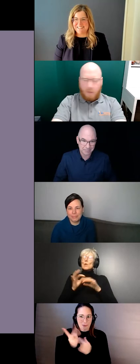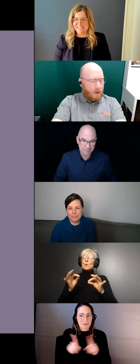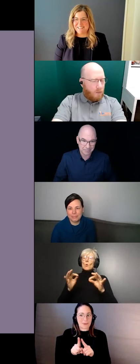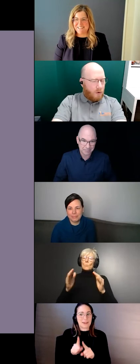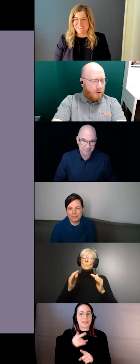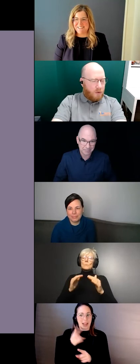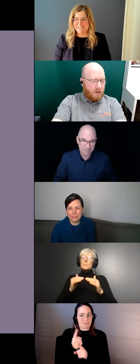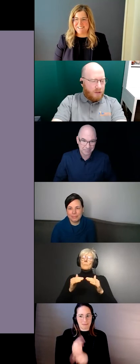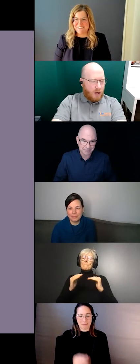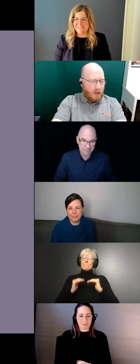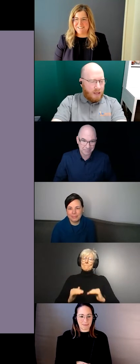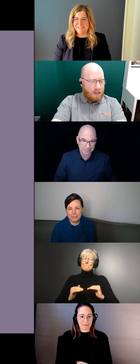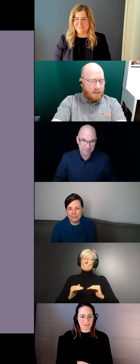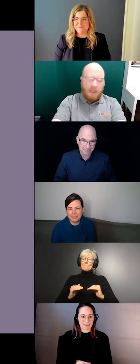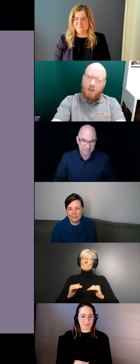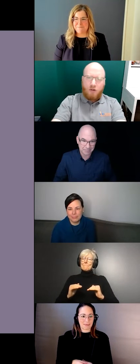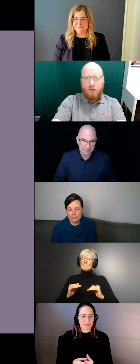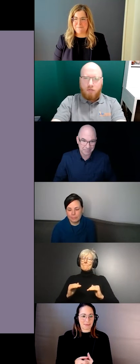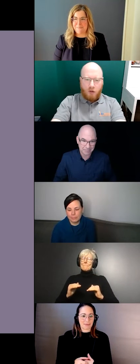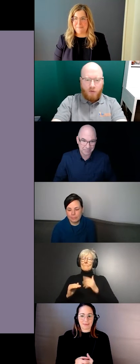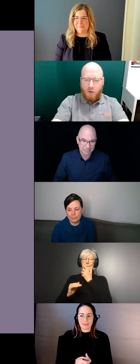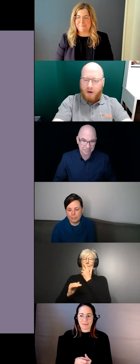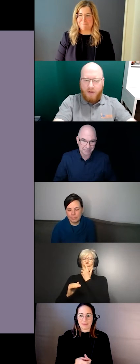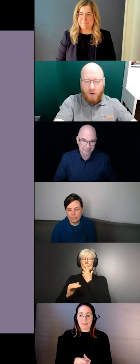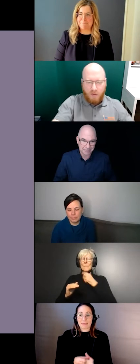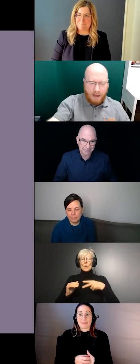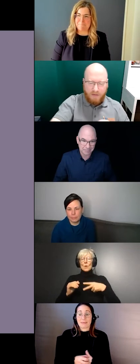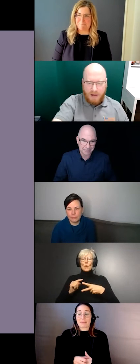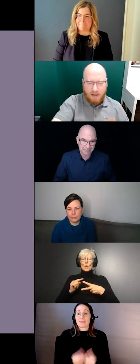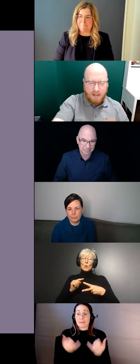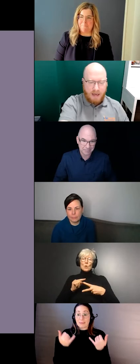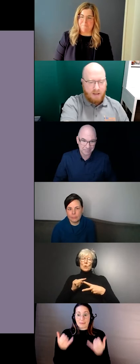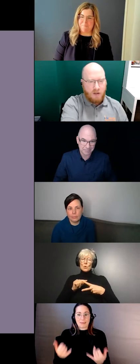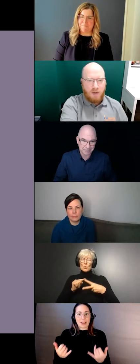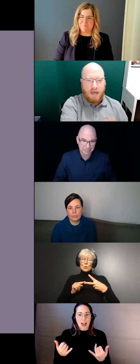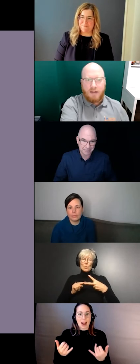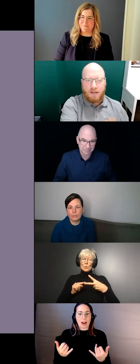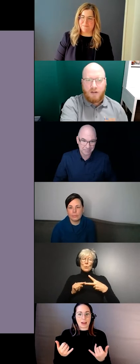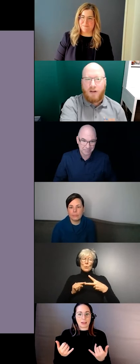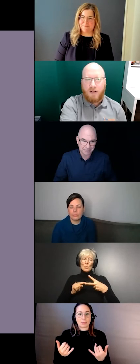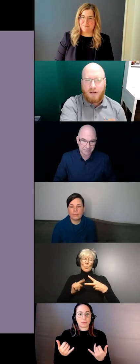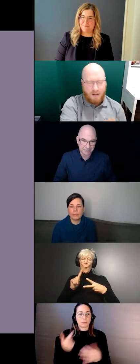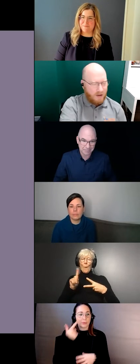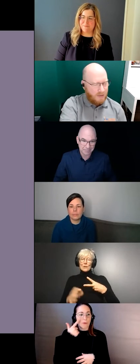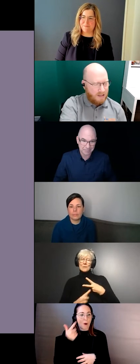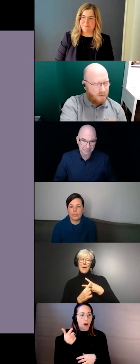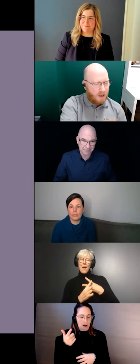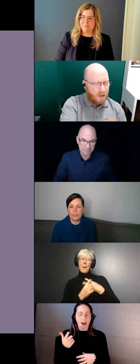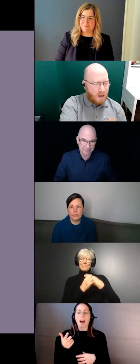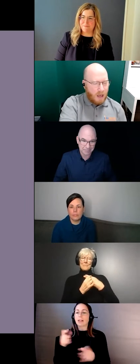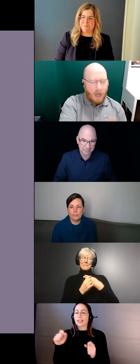Donc, on va avancer maintenant 2 pour 1 et j'espère que je vais pouvoir trouver la diapo pour ça. Désolé si je